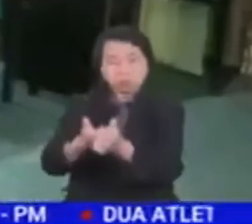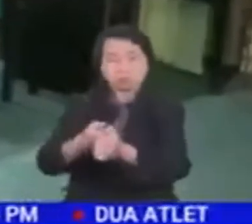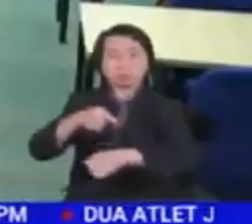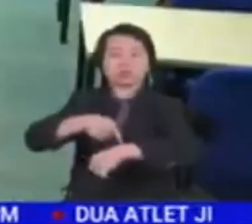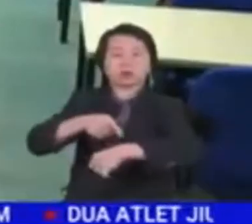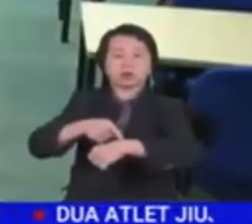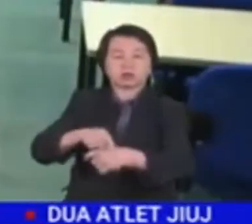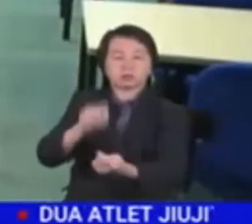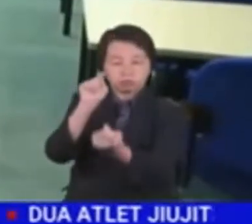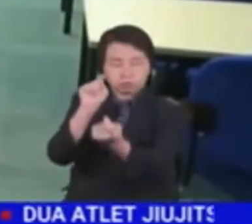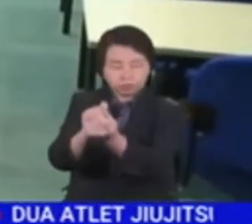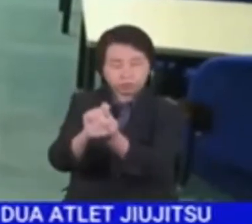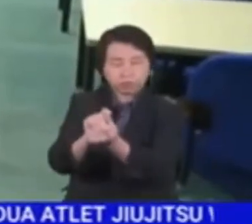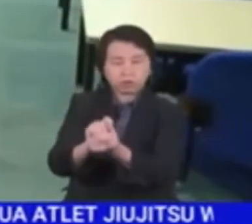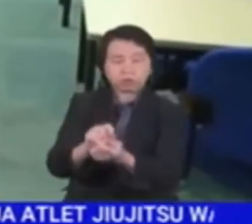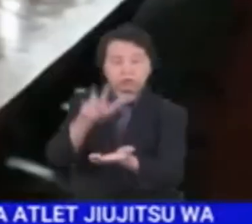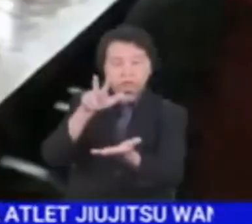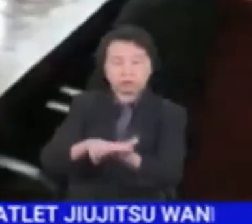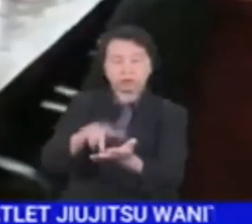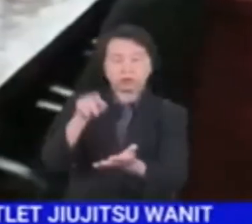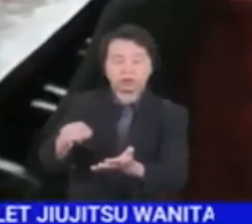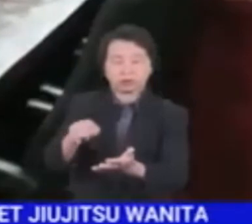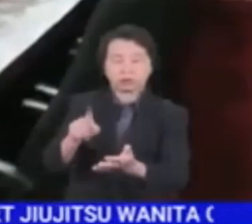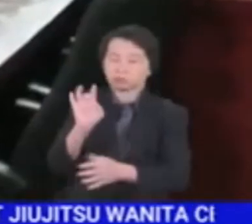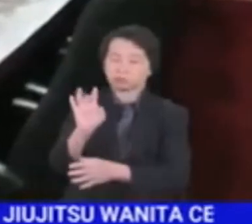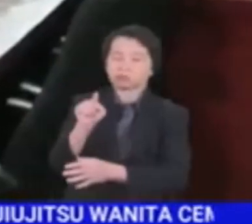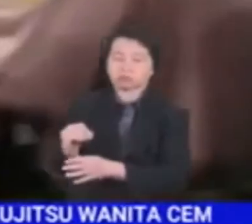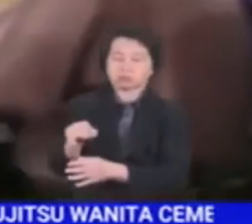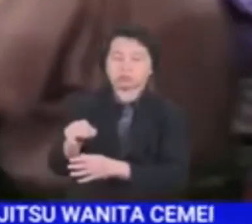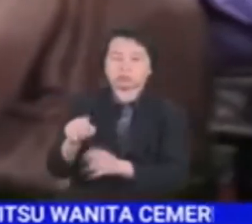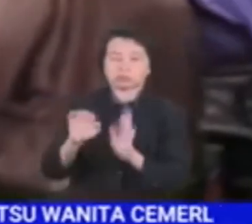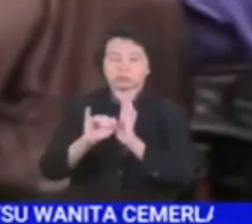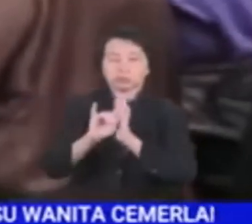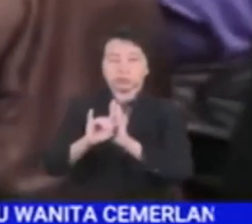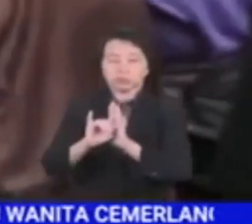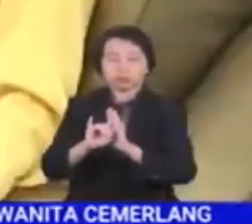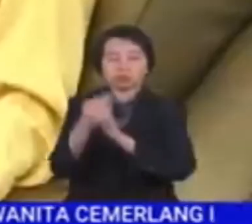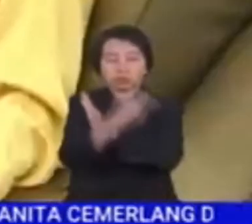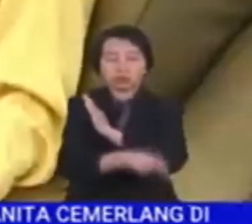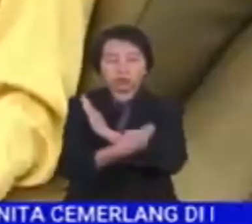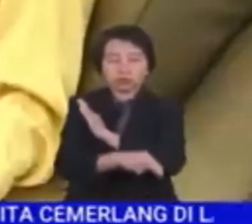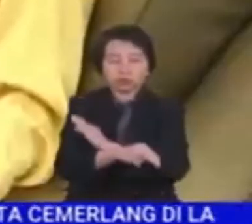zaman bertepatan statusnya sebagai salah satu ikon negara.